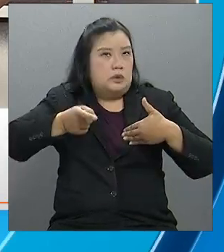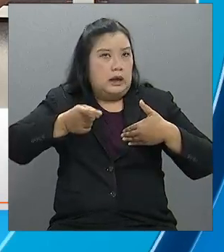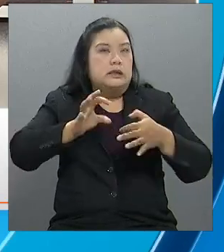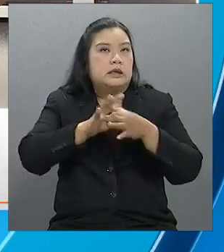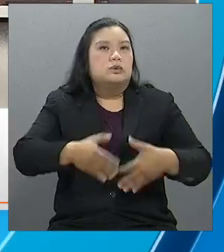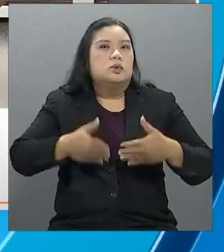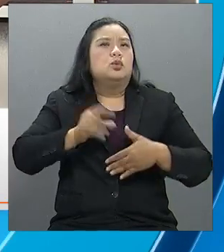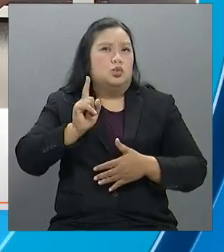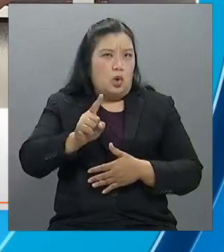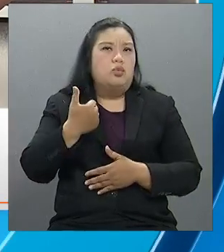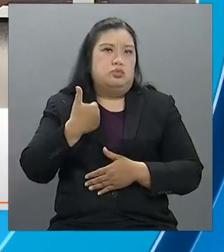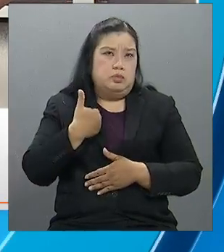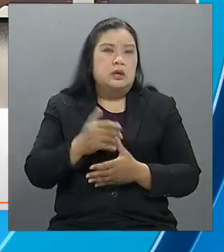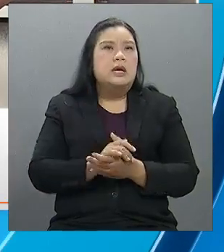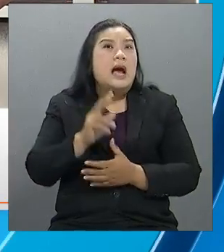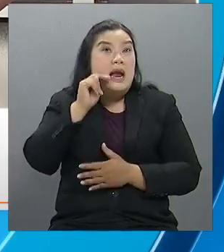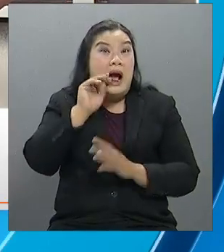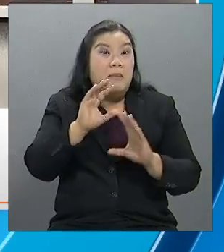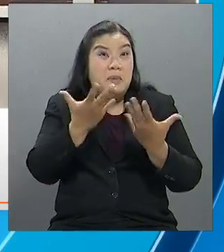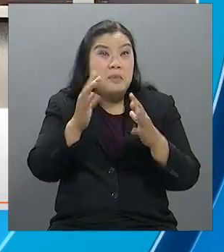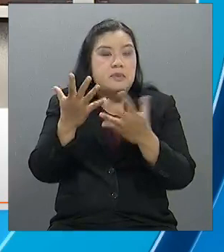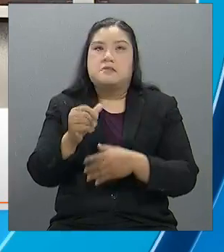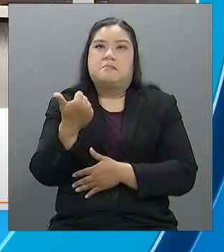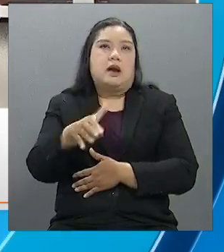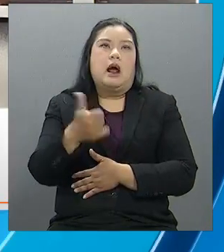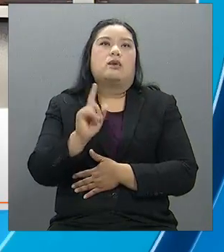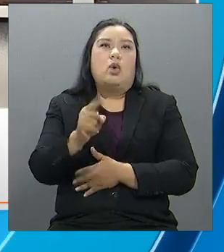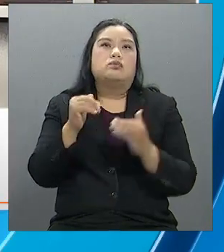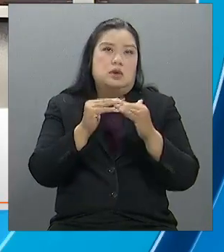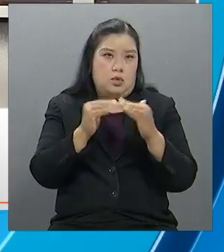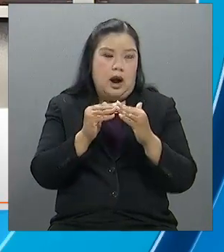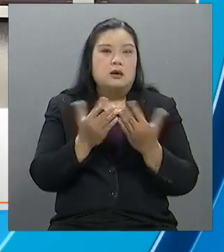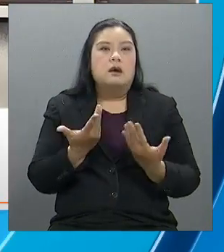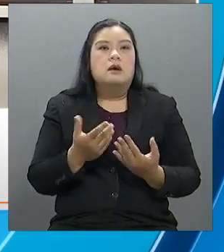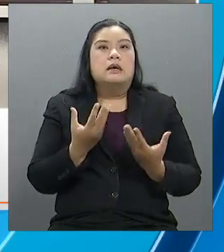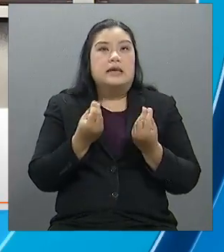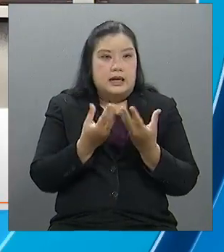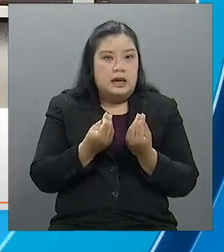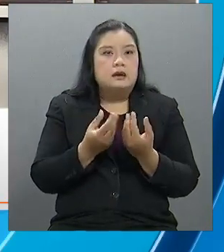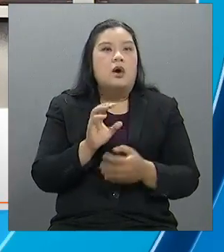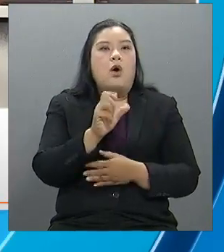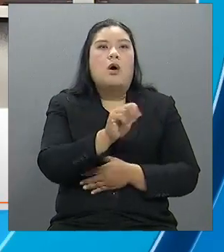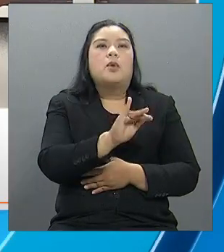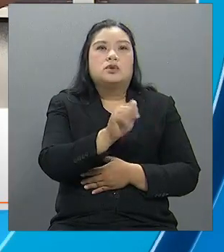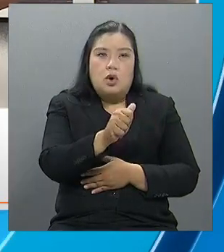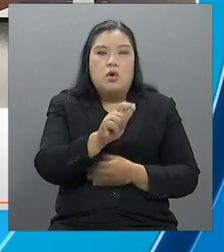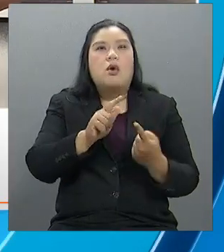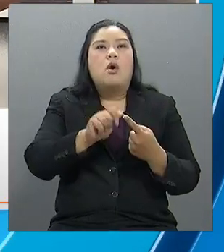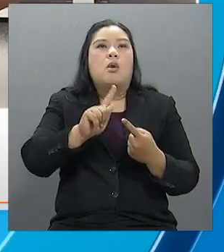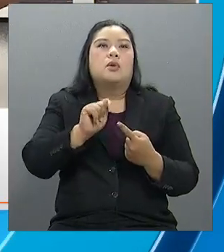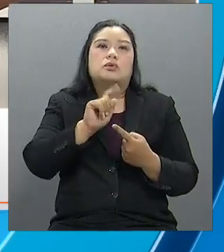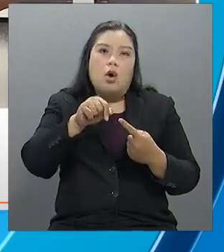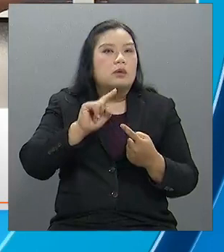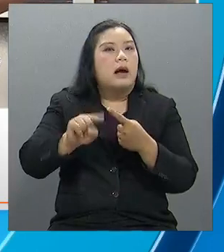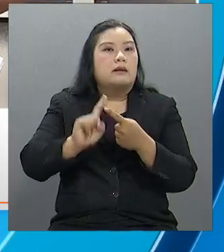ต้องไม่ให้ขาดแคลนกันทุกหลังคาเรือนไม่ว่าจะอยู่ในพื้นที่ที่มีปัญหาทับซ้อนอะไรก็ตามเนาะนั้นเบื้องต้นขอบพระคุณข้อมูลจากท่านในอำเภอเทิง